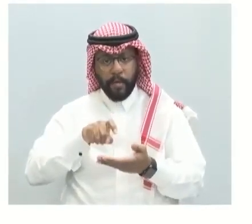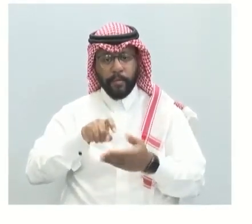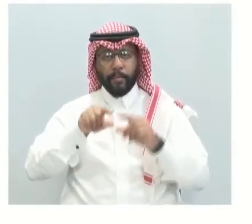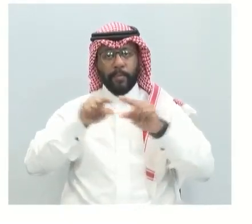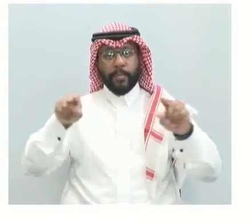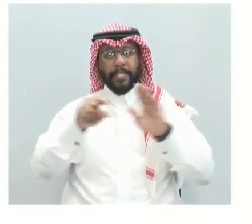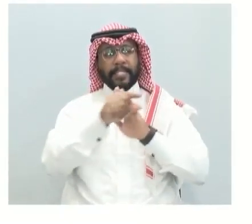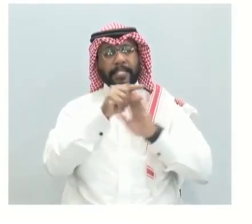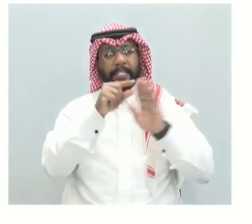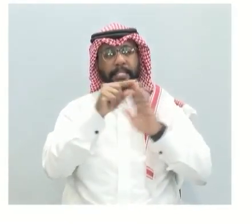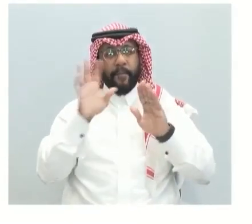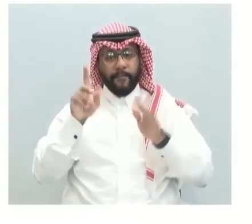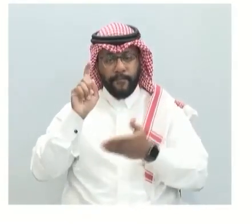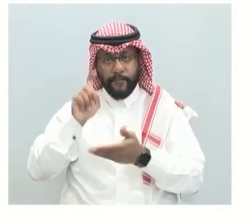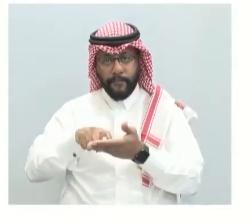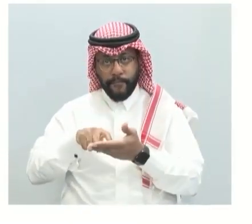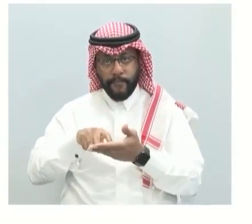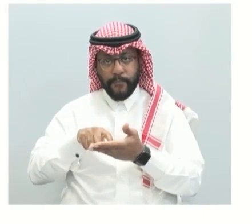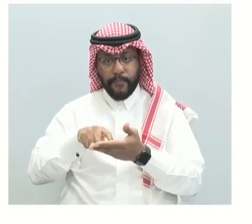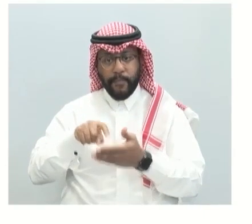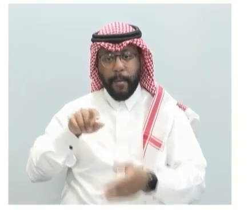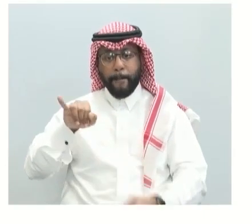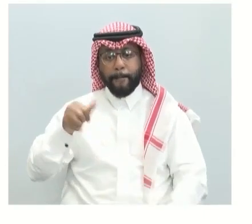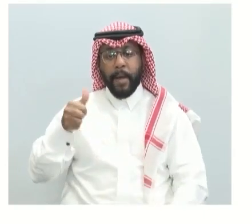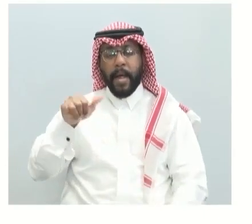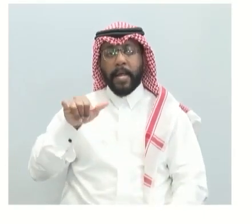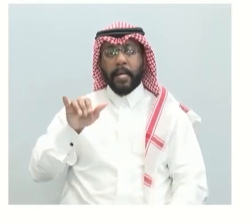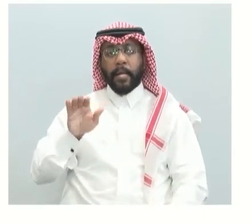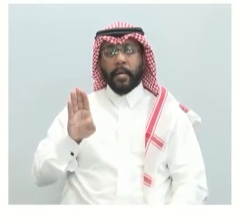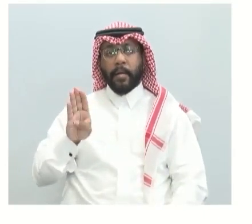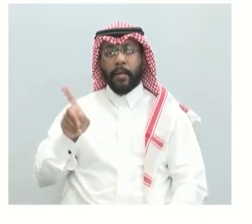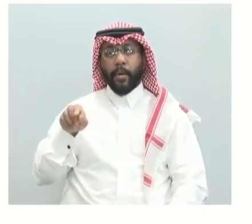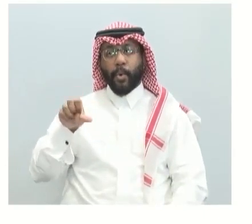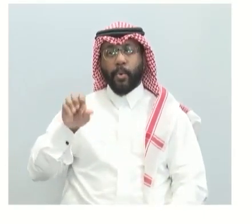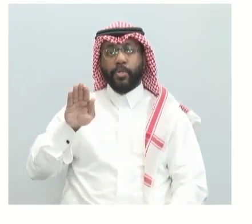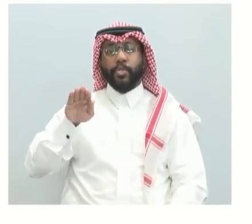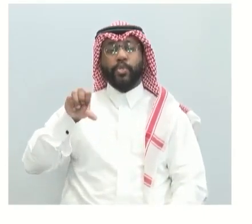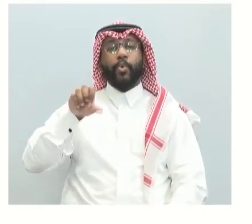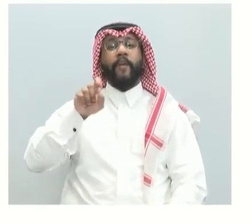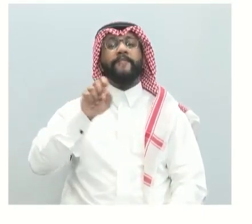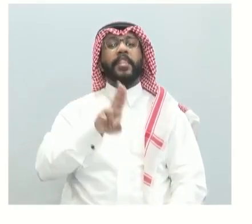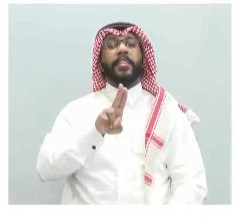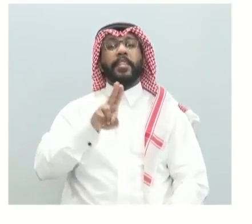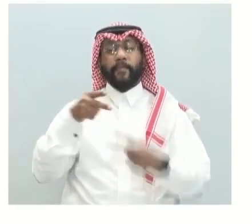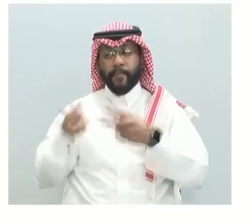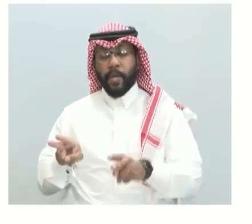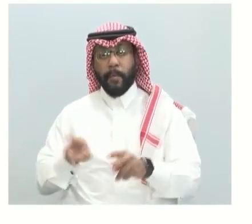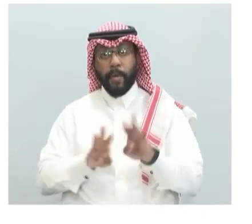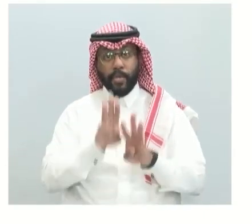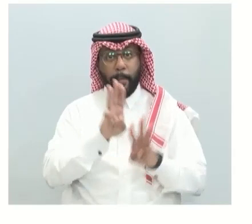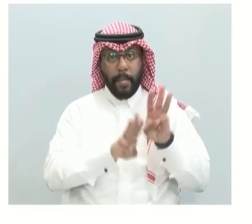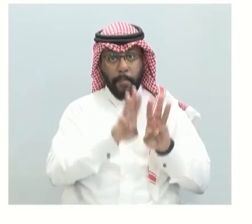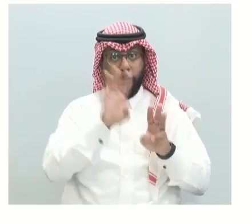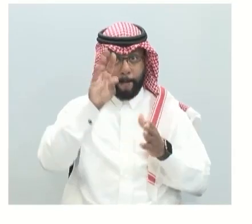صفحه المايكروسوفت اتش ثم بعدها نقوم في شريط العنوان بكتابه الدبليو دبليو